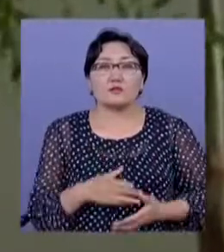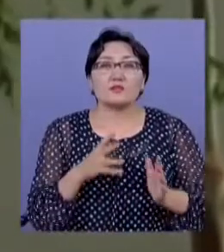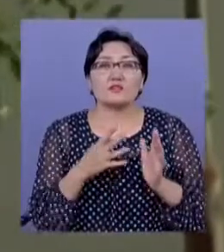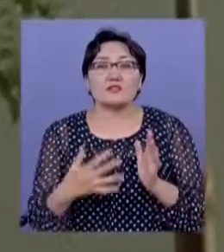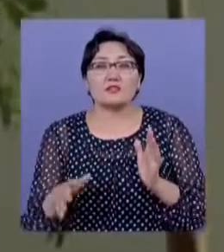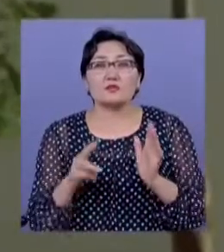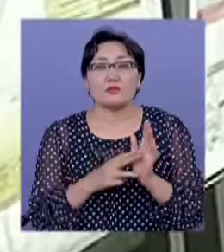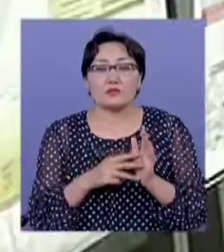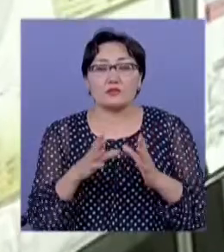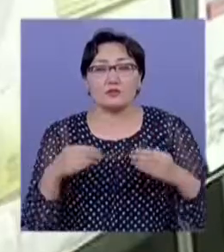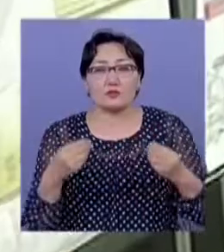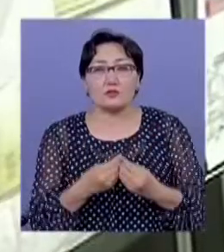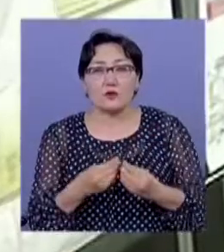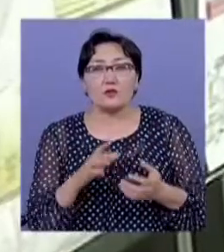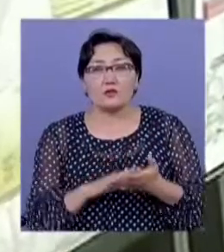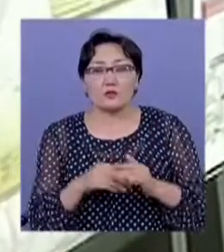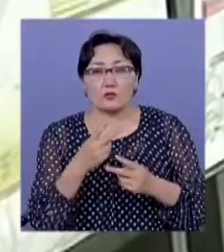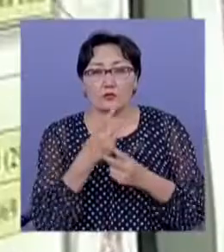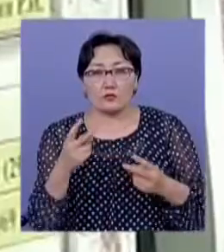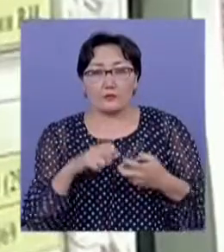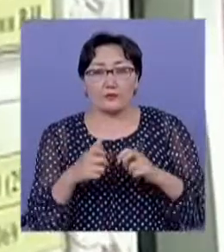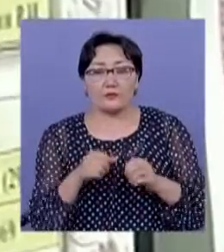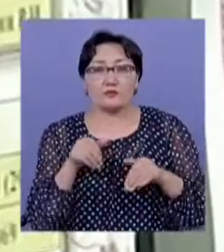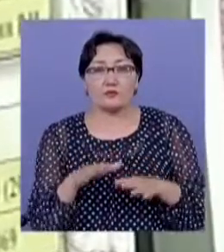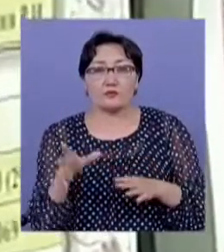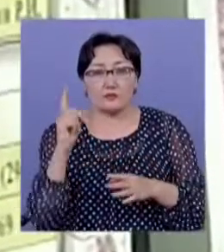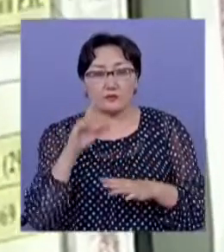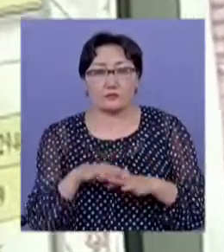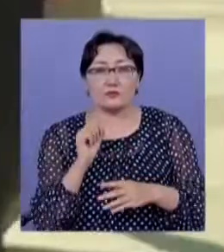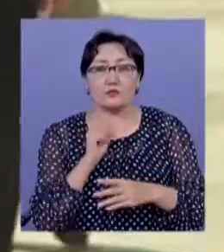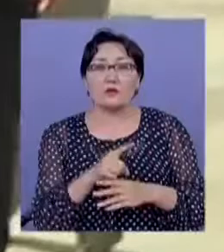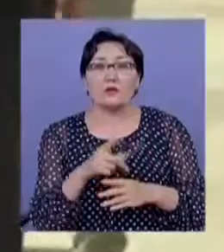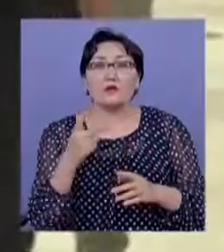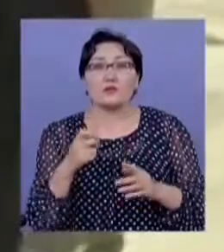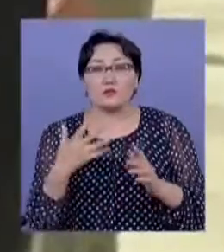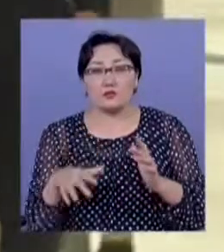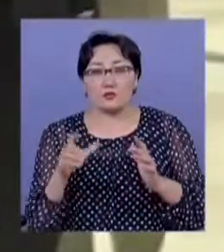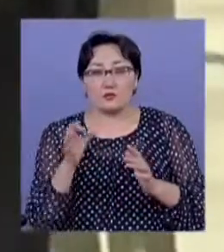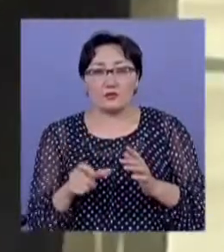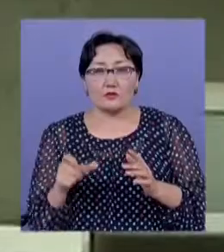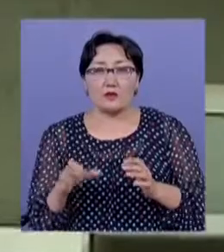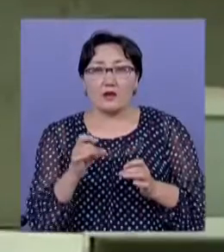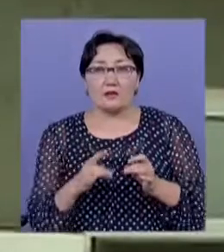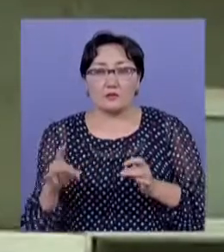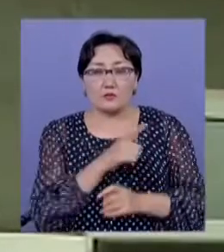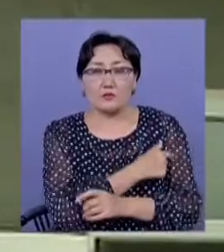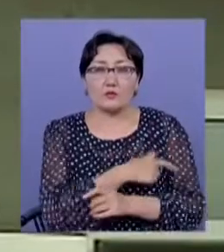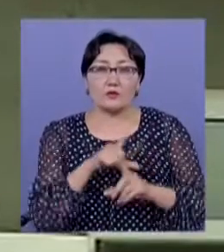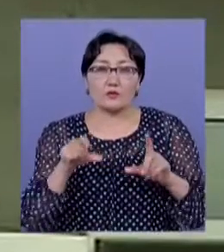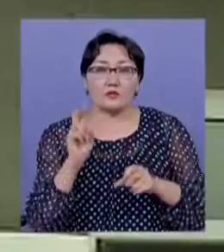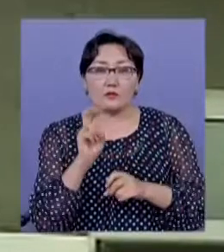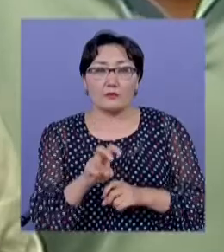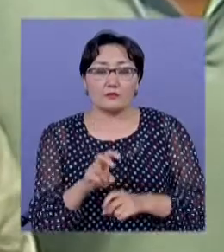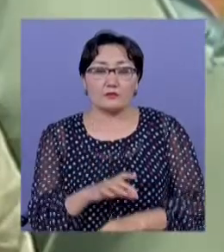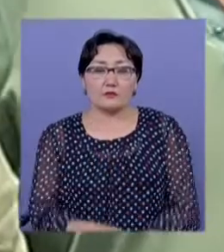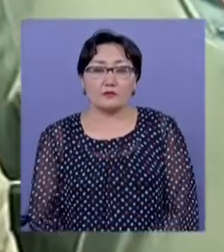жанұяның жағдайын көріп, проблемасын шешуді тиісті басшыларға жүктеді. Бұдан соң 250 адамға арналған аудандық ауруханаға барды.